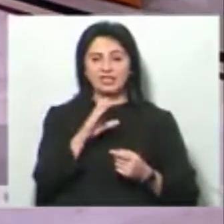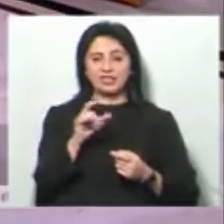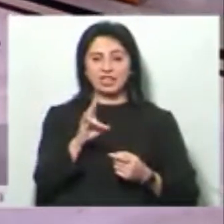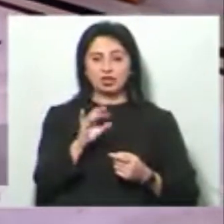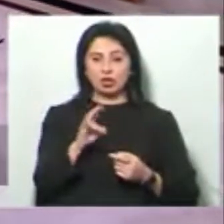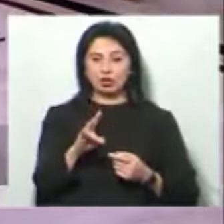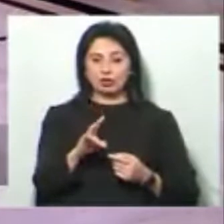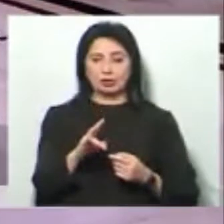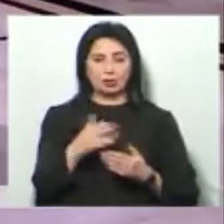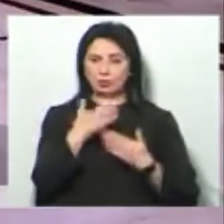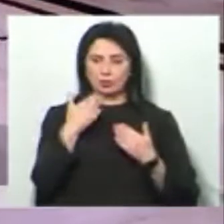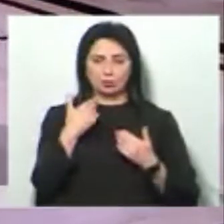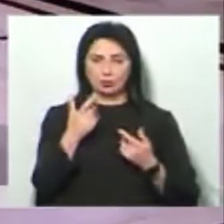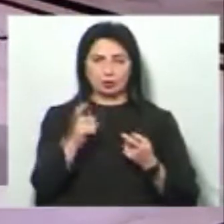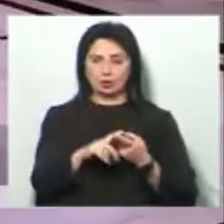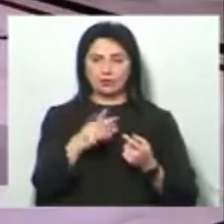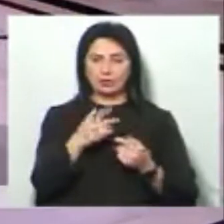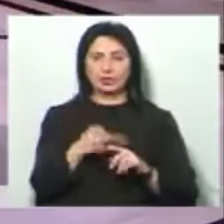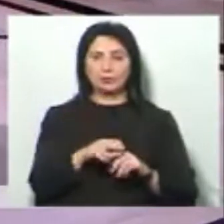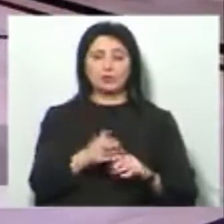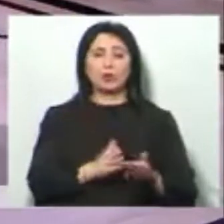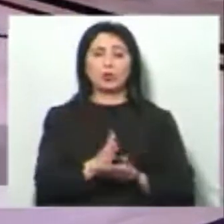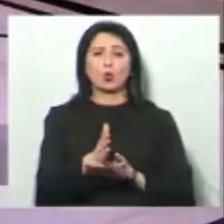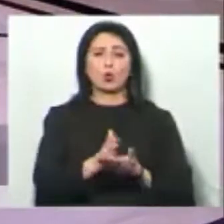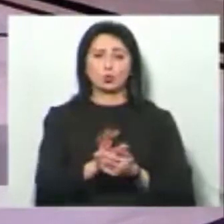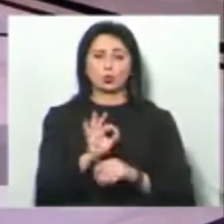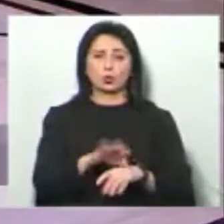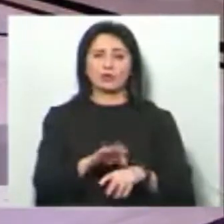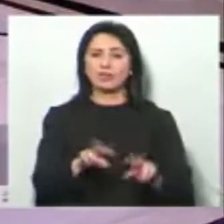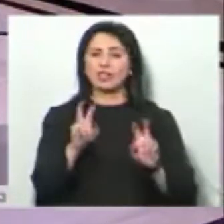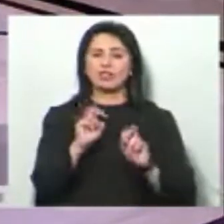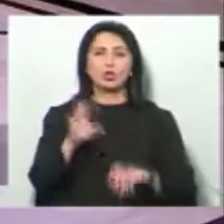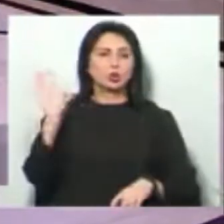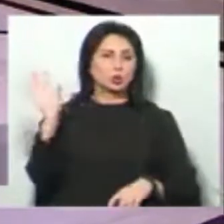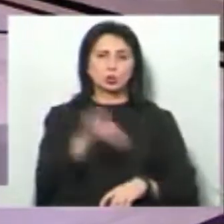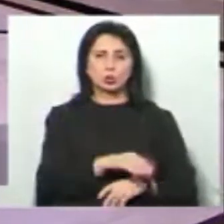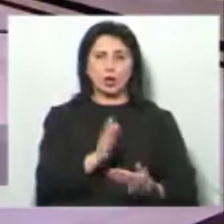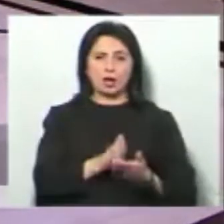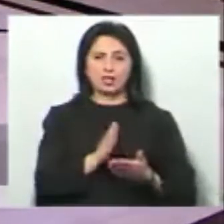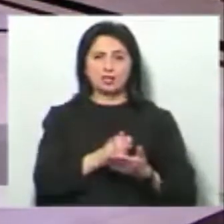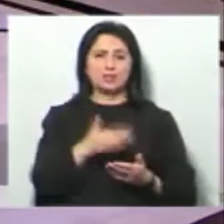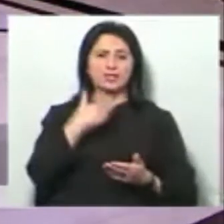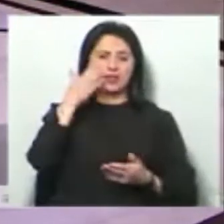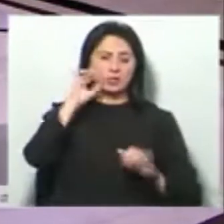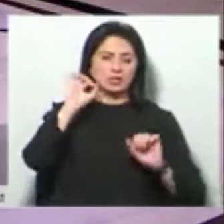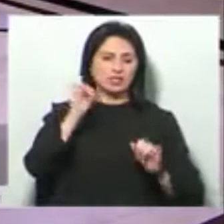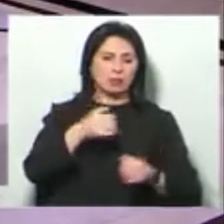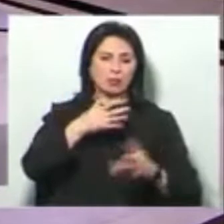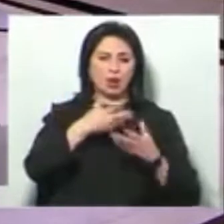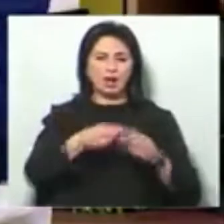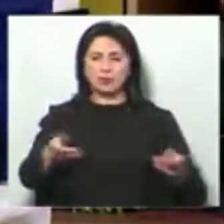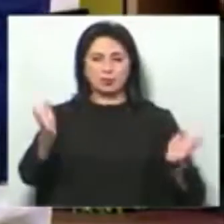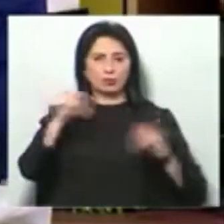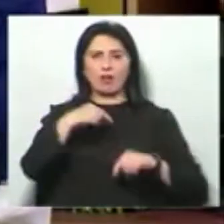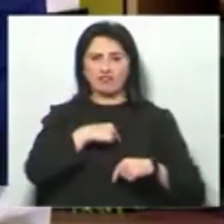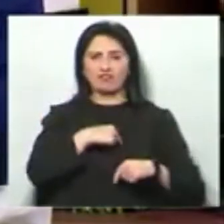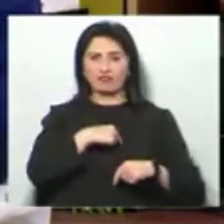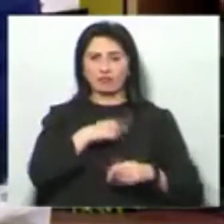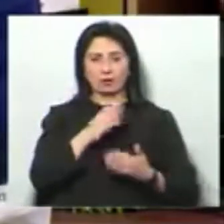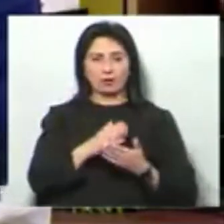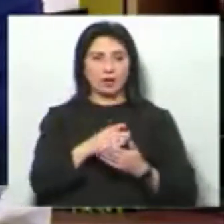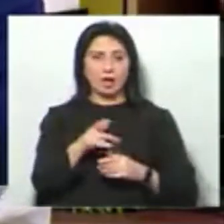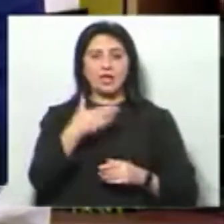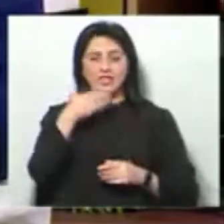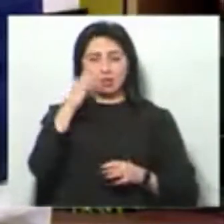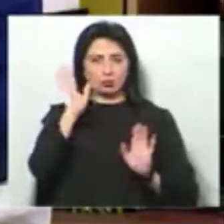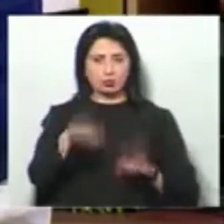სეზონურობასთან არ გააჩნია, იმიტომ რომ არის ქრონიკული დაავადება. ეს ნიშნავს, რომ სულ არსებობს ის ზაფხულში, ზამთარის გაზაფხულზეც და